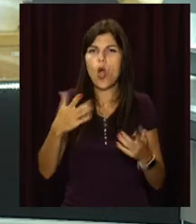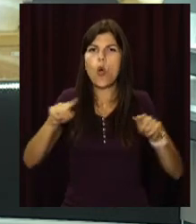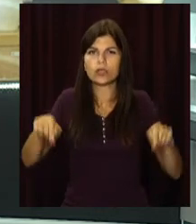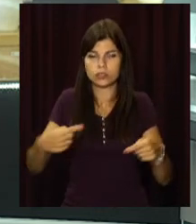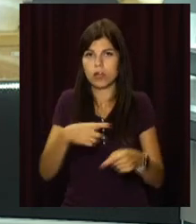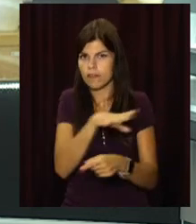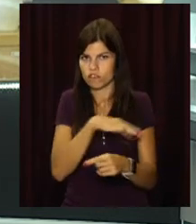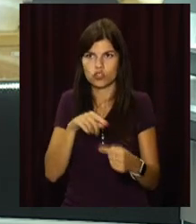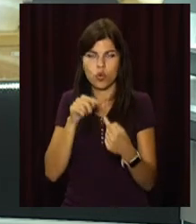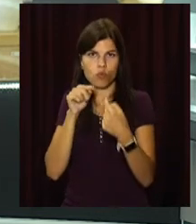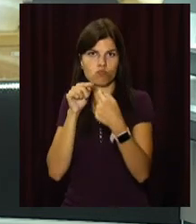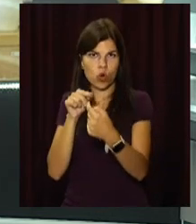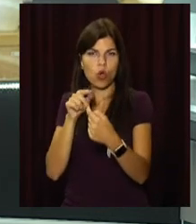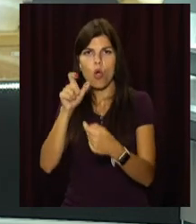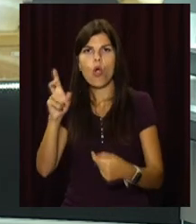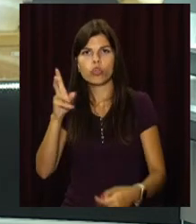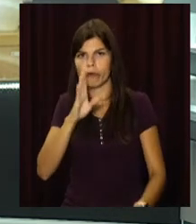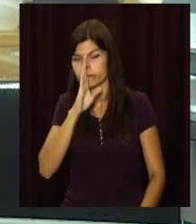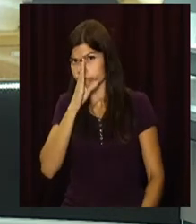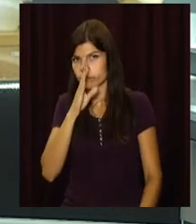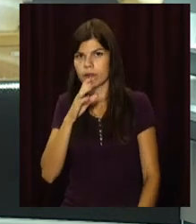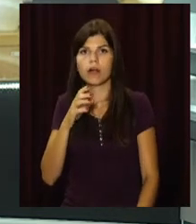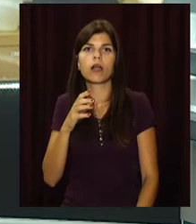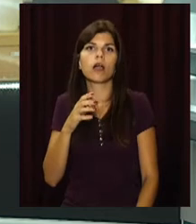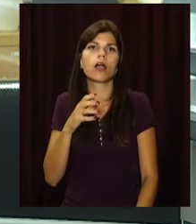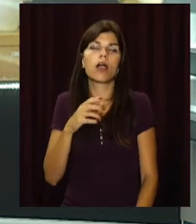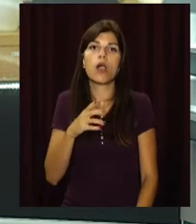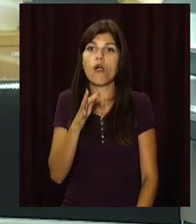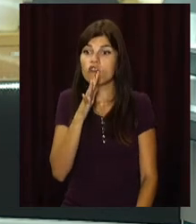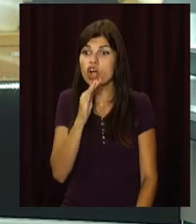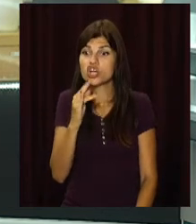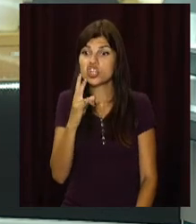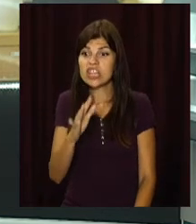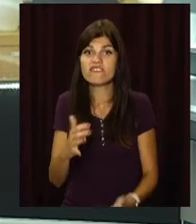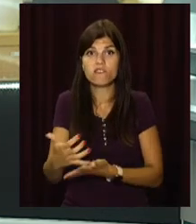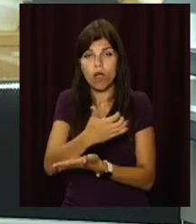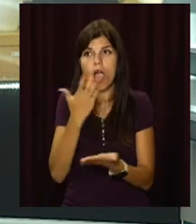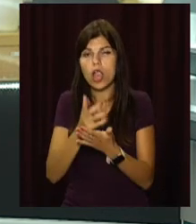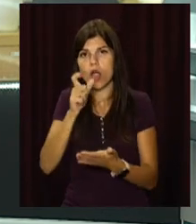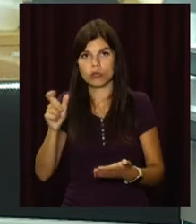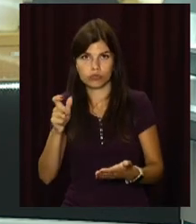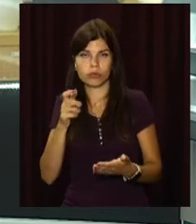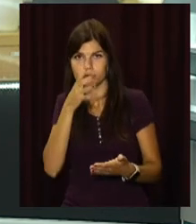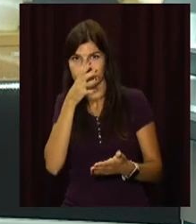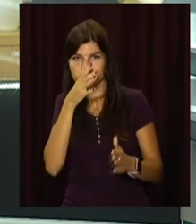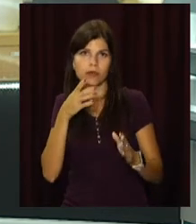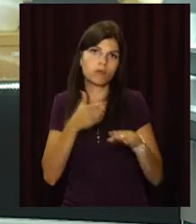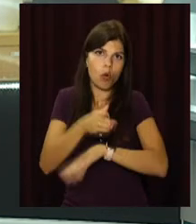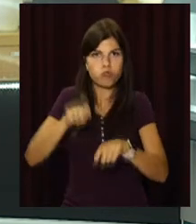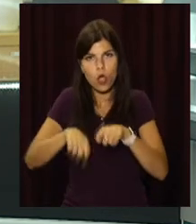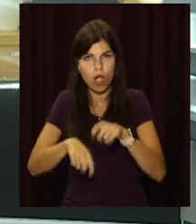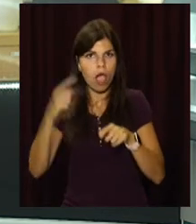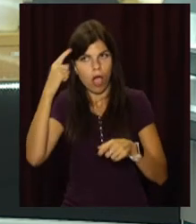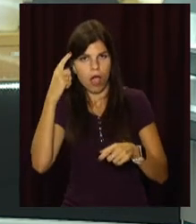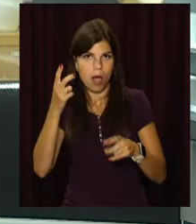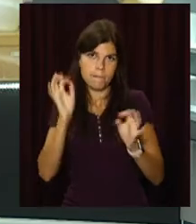разом протистоятимуть зловмисникам. Це особливо актуально під час жнив, наголосили на нараді в облдержадміністрації.